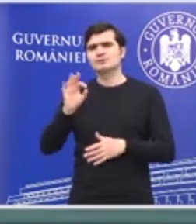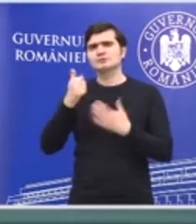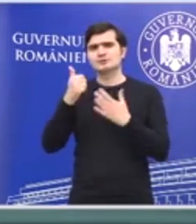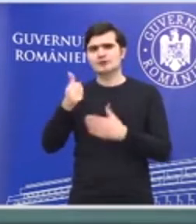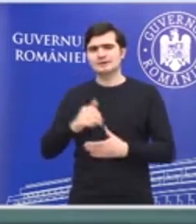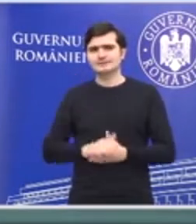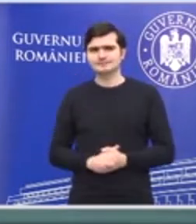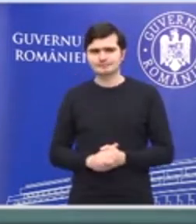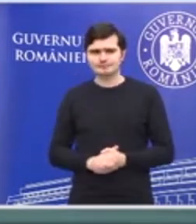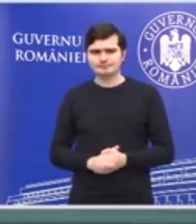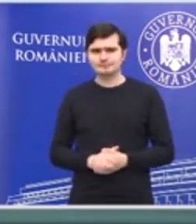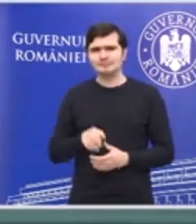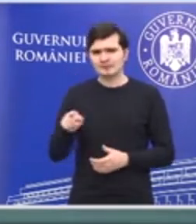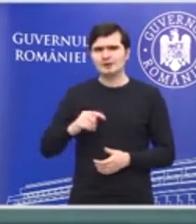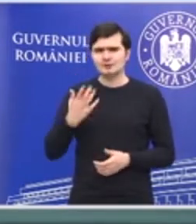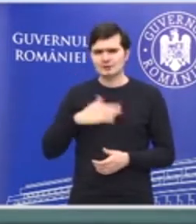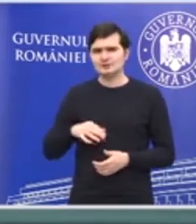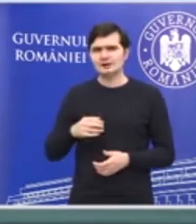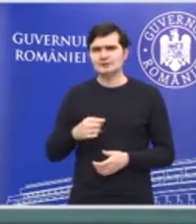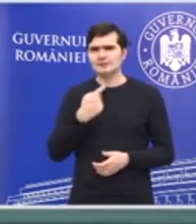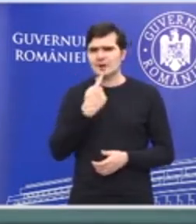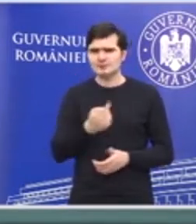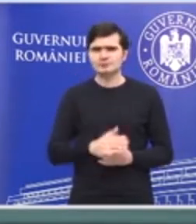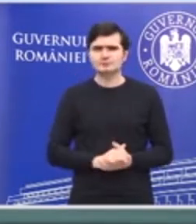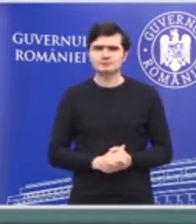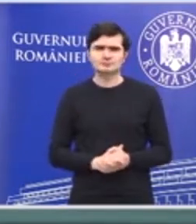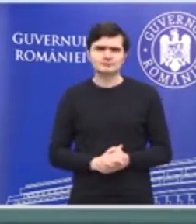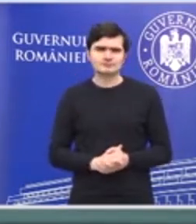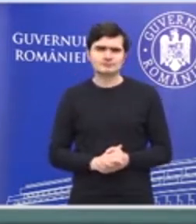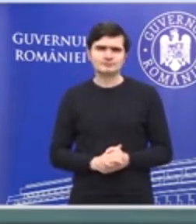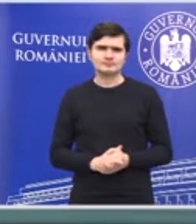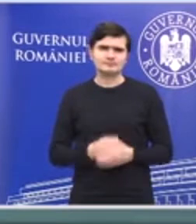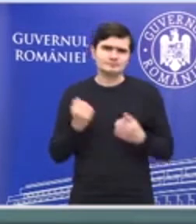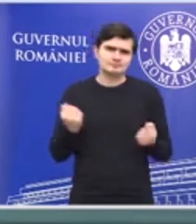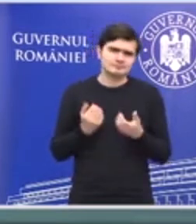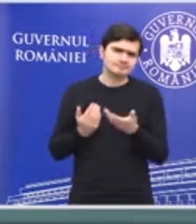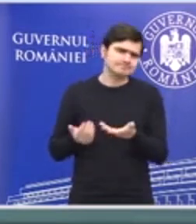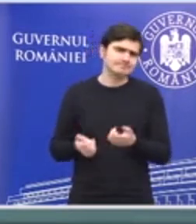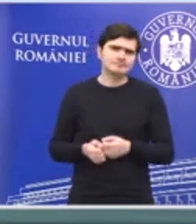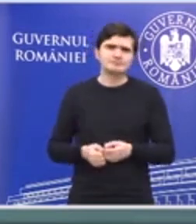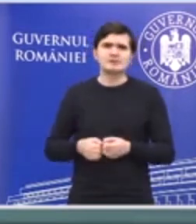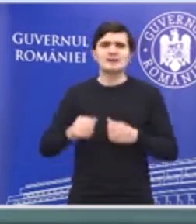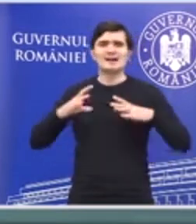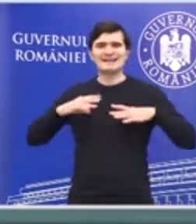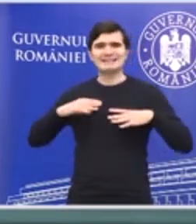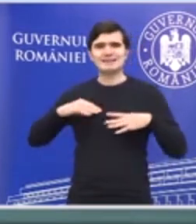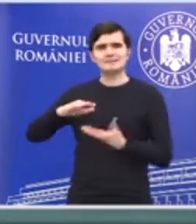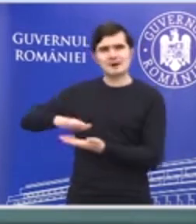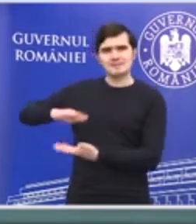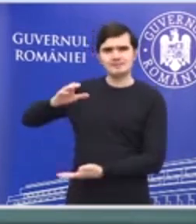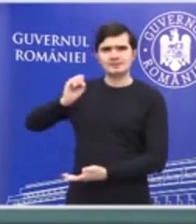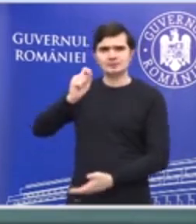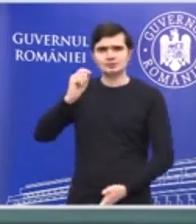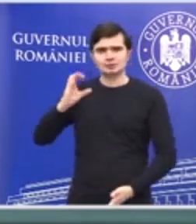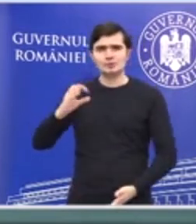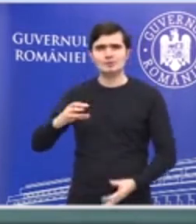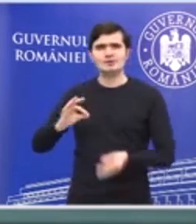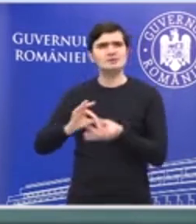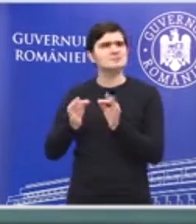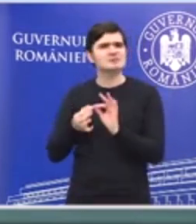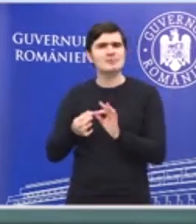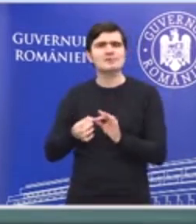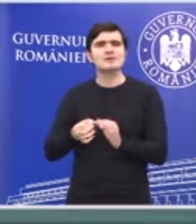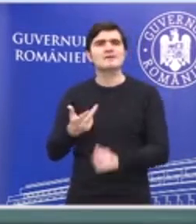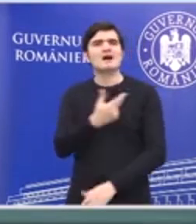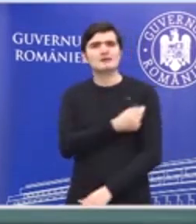504.756. Aici aș dori să fac mențiunea că, practic, stocul existent în acest moment reprezintă dozele de vaccin pe